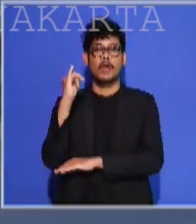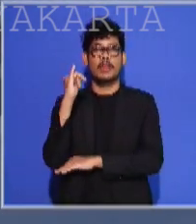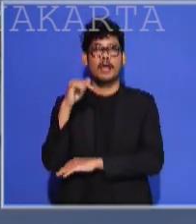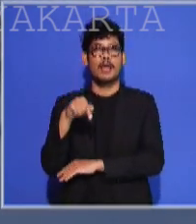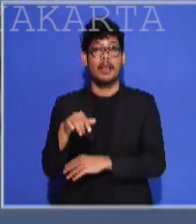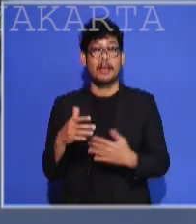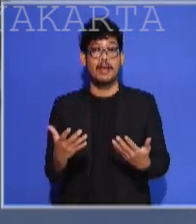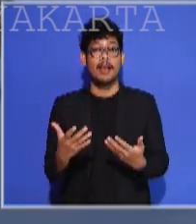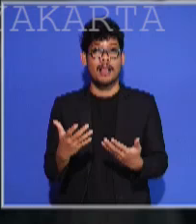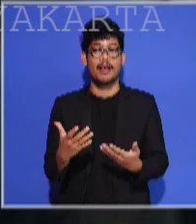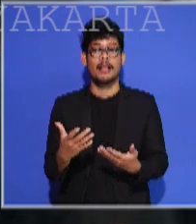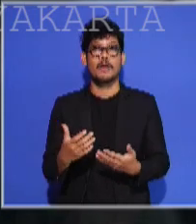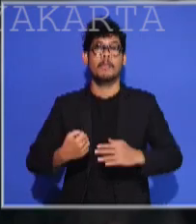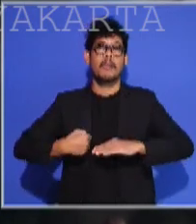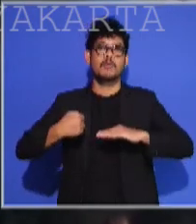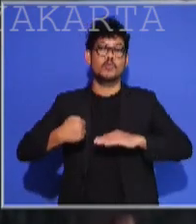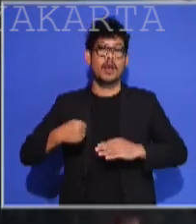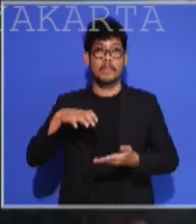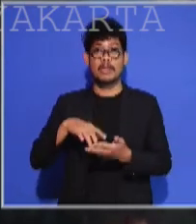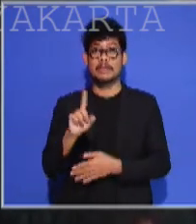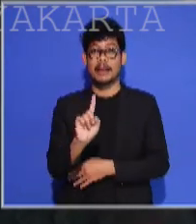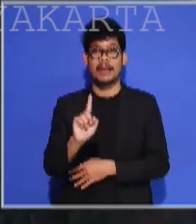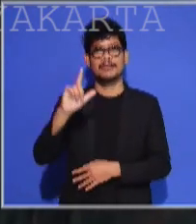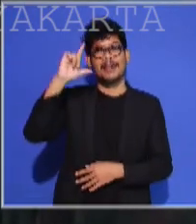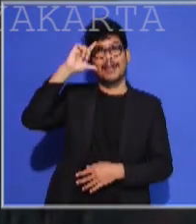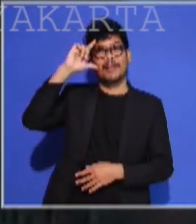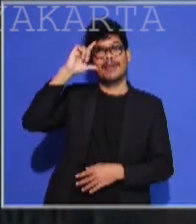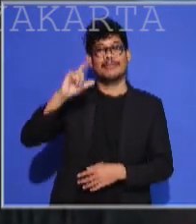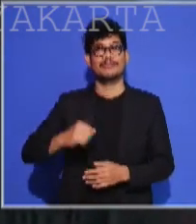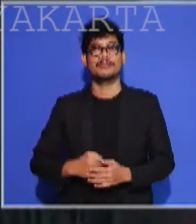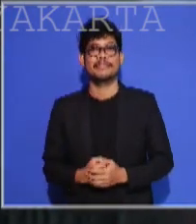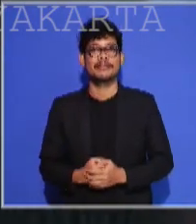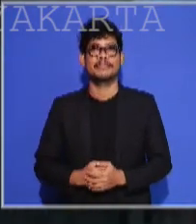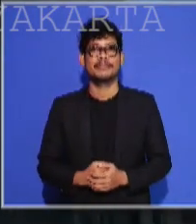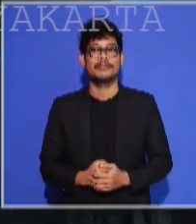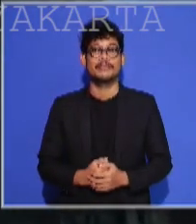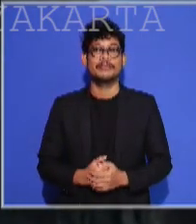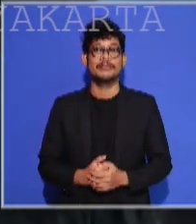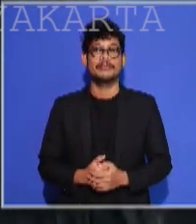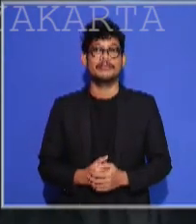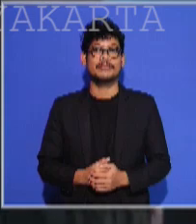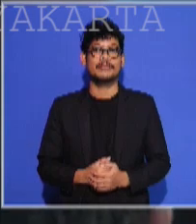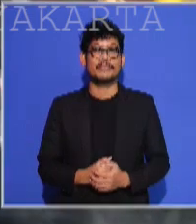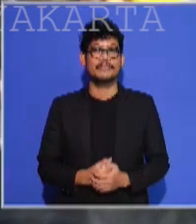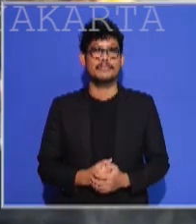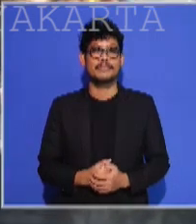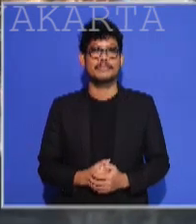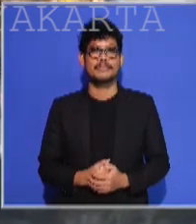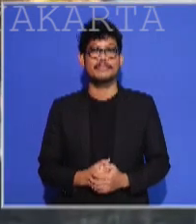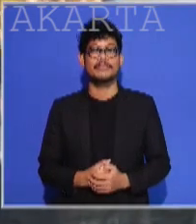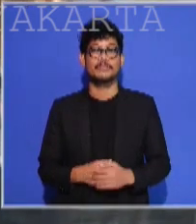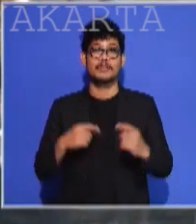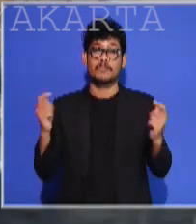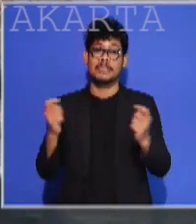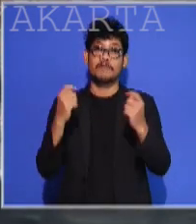perkemahan Taman Tunas Wiguna Babarsari kapanewon Depok Kabupaten Sleman Daerah Istimewa Yogyakarta festival ini